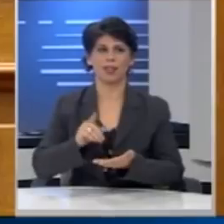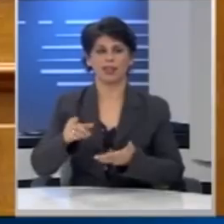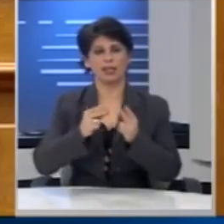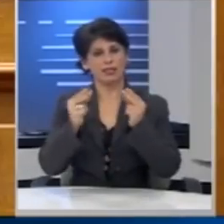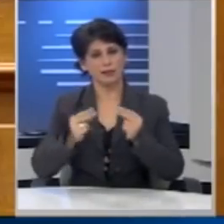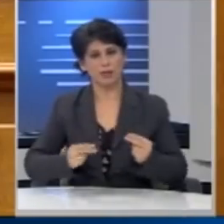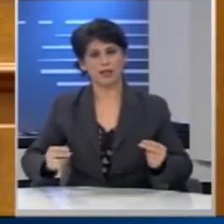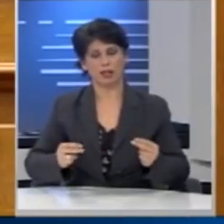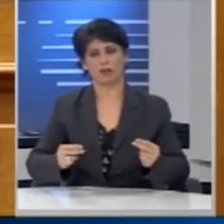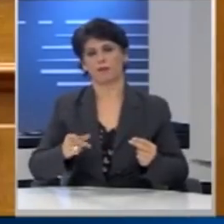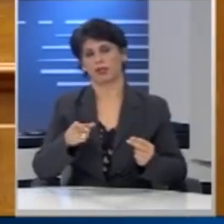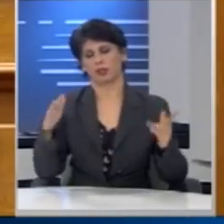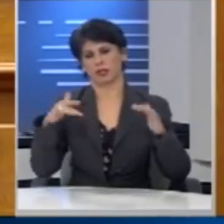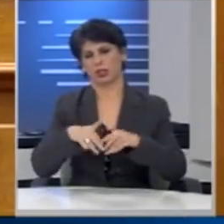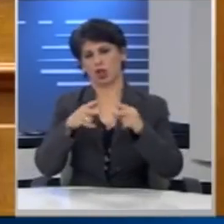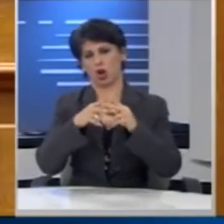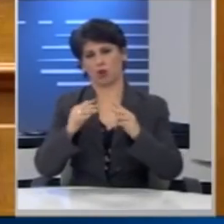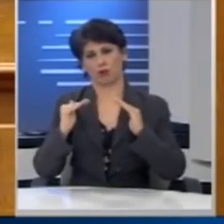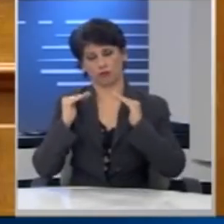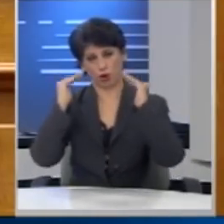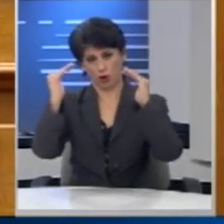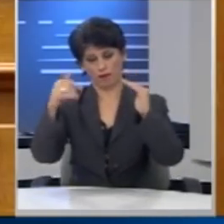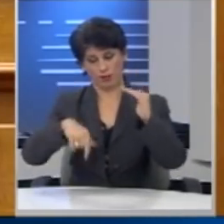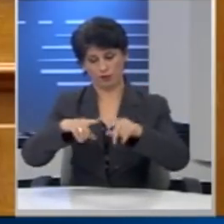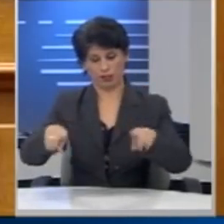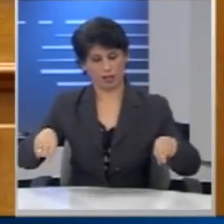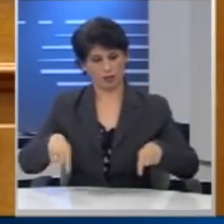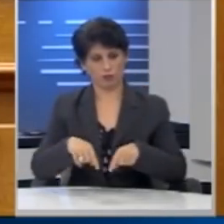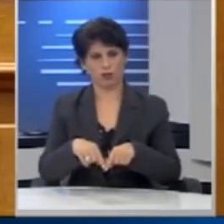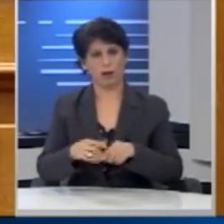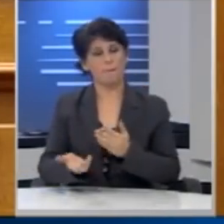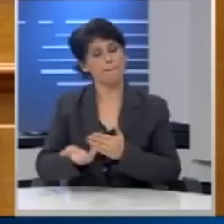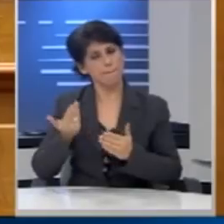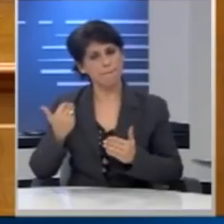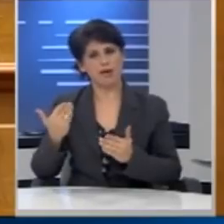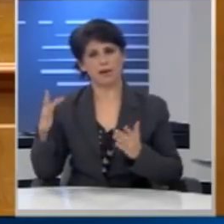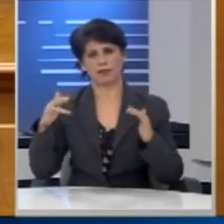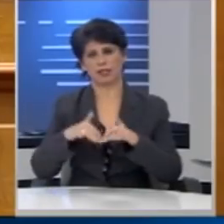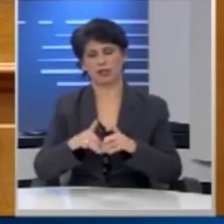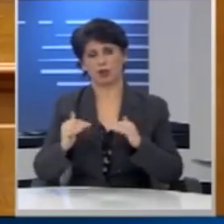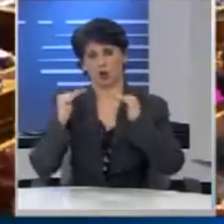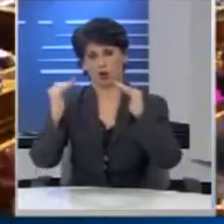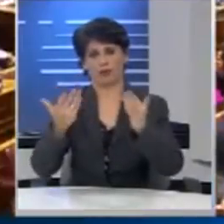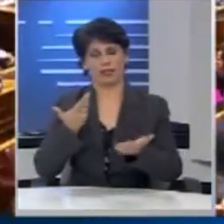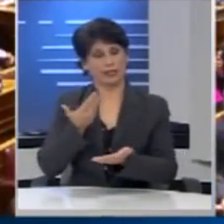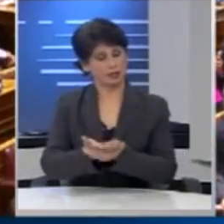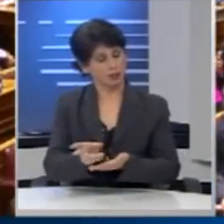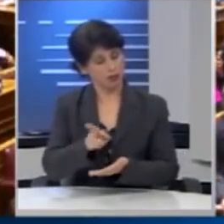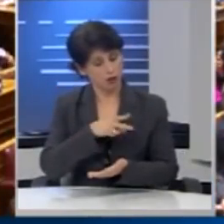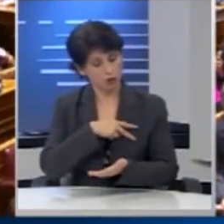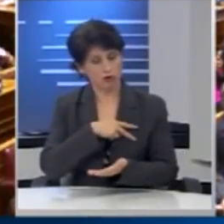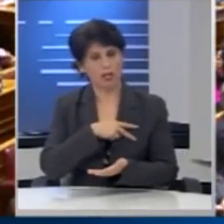στα συμπεράσματα της Συνόδου Κορυφής, σε αυτήν εδώ πέρα την αίθουσα, πριν από τη Συνόδου Κορυφής, ζητήσατε και